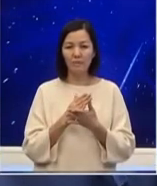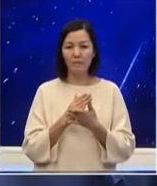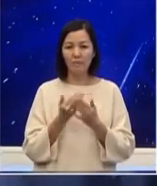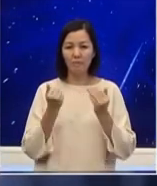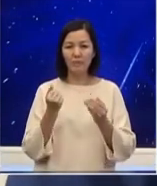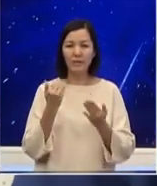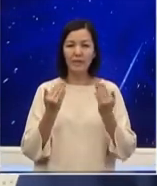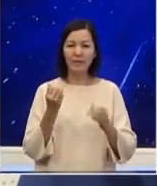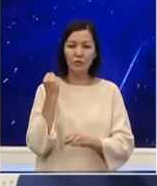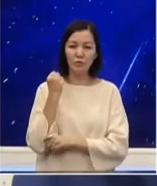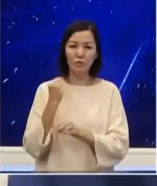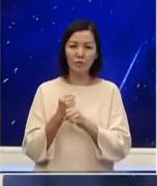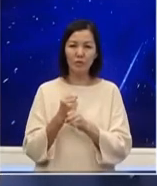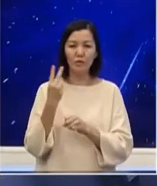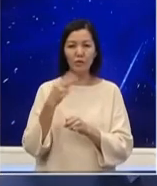жұмысшылар.